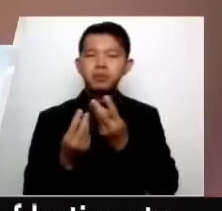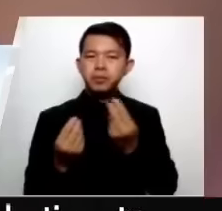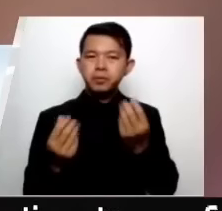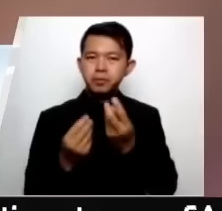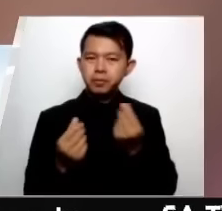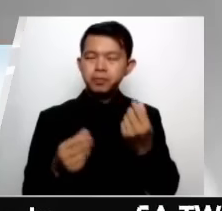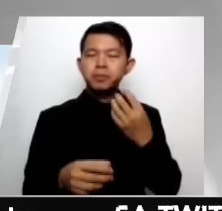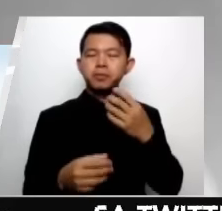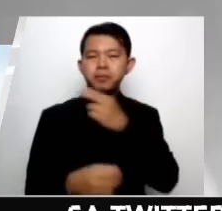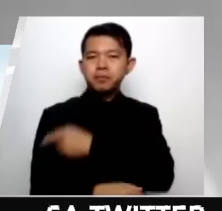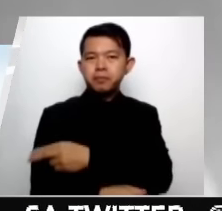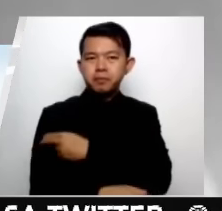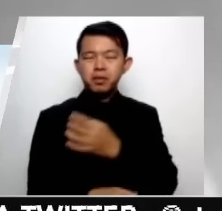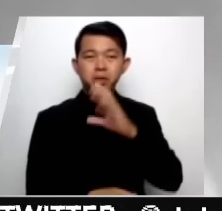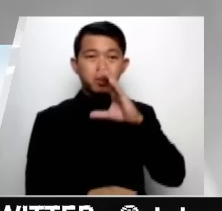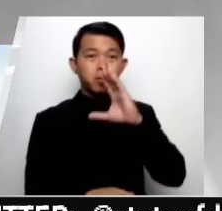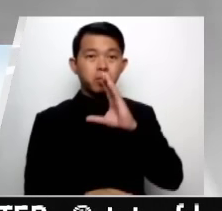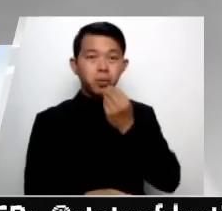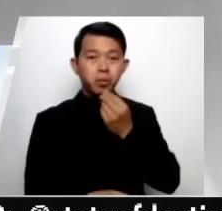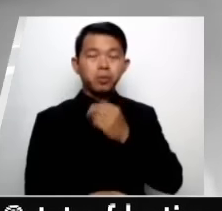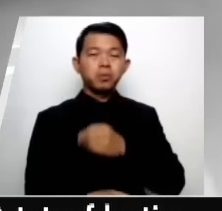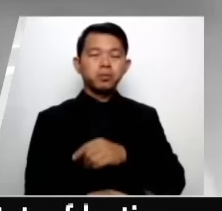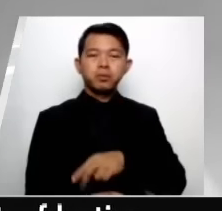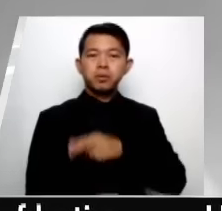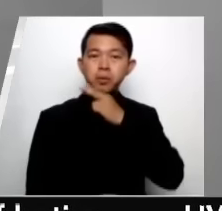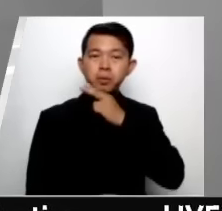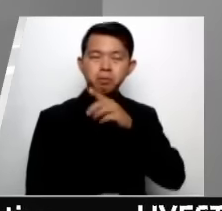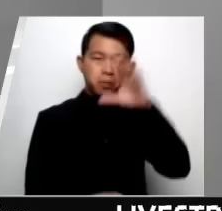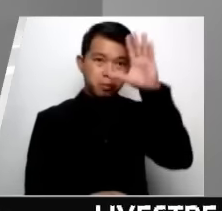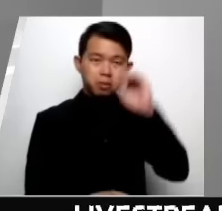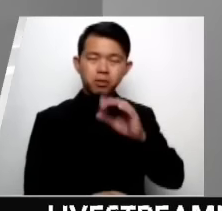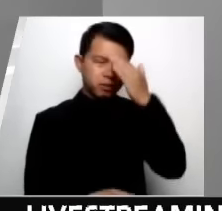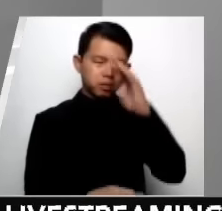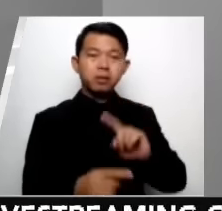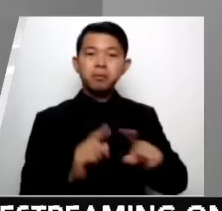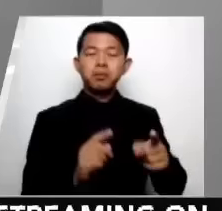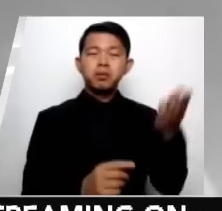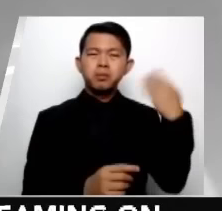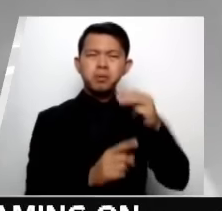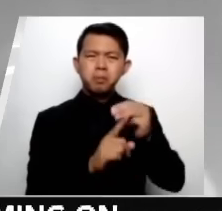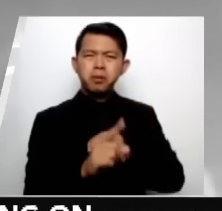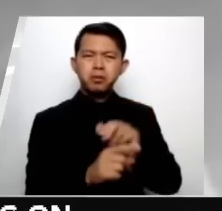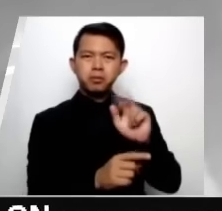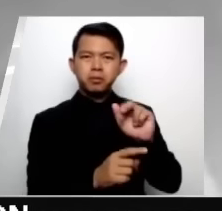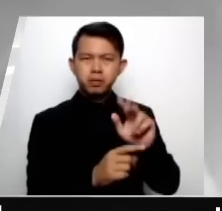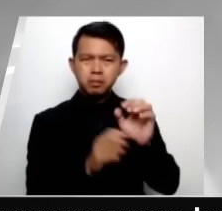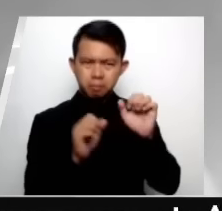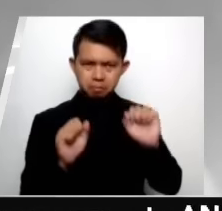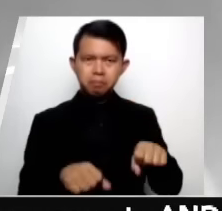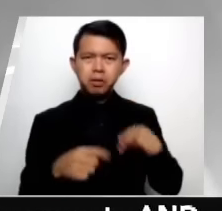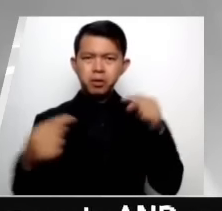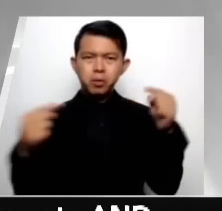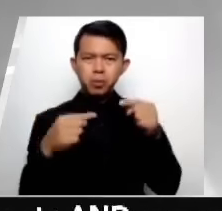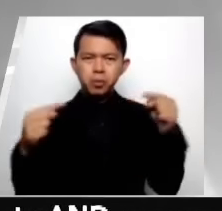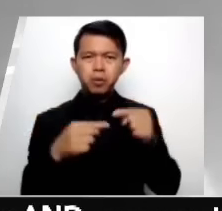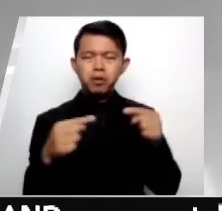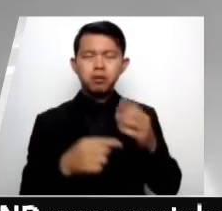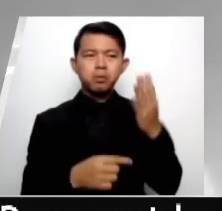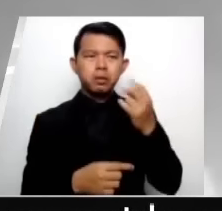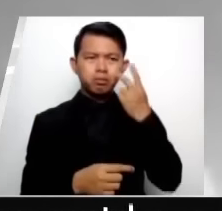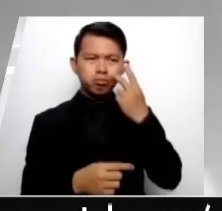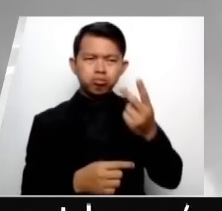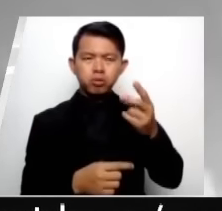ng asido. Pero may nakasagutan daw siyang lalaki noong March 13 dahil labas-pasok ito sa subdivision. Sabi